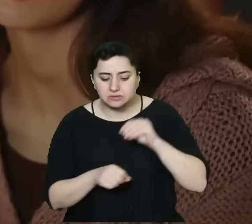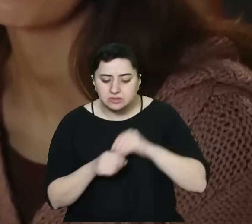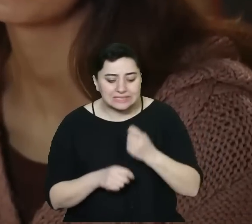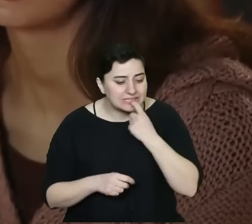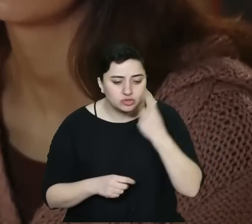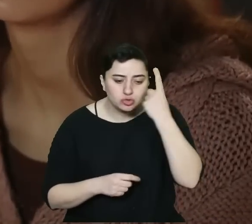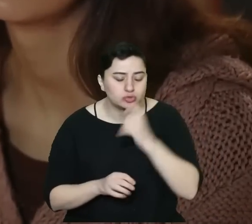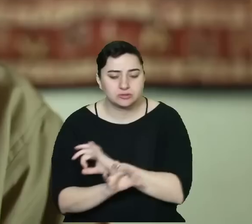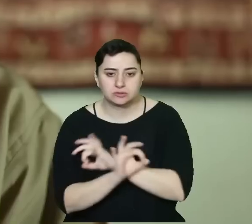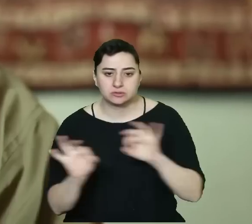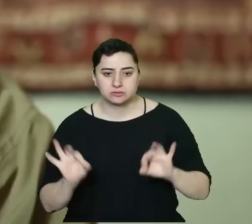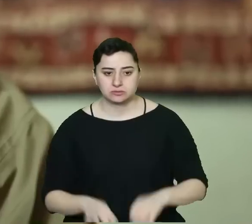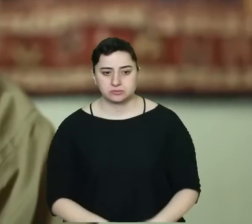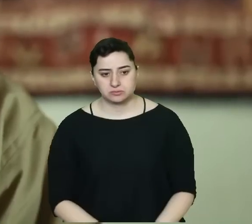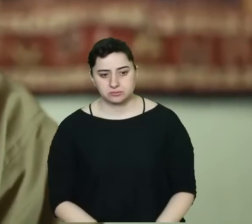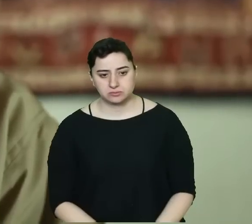kaç diye sormadılar.